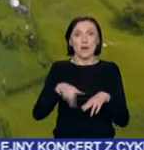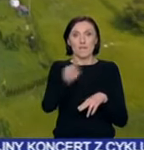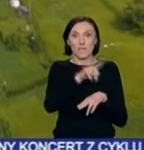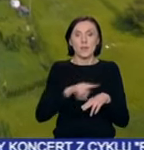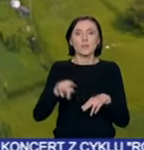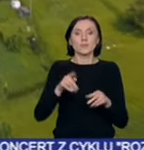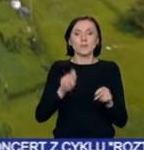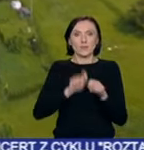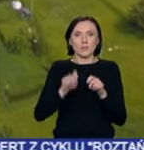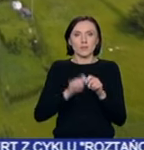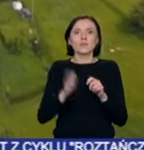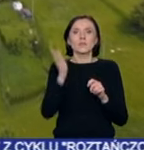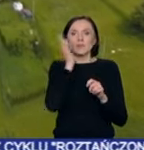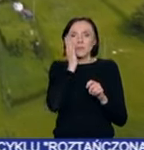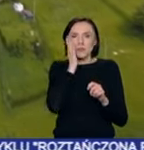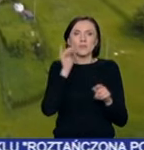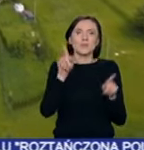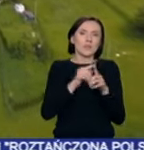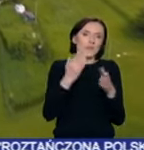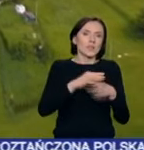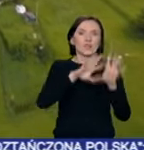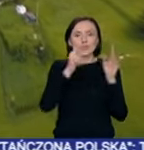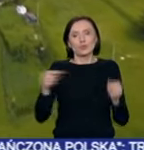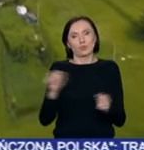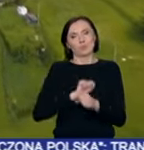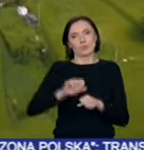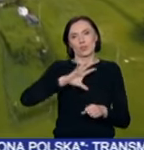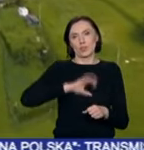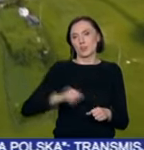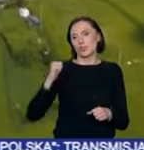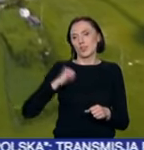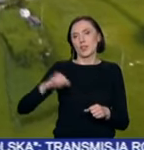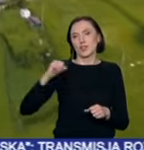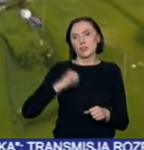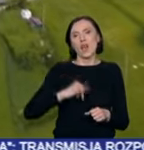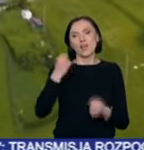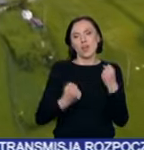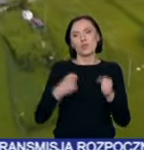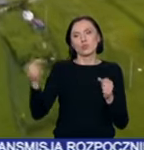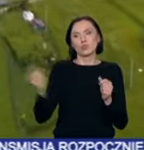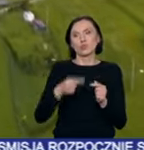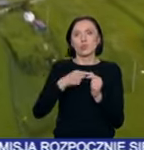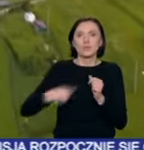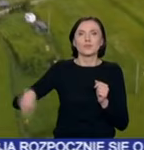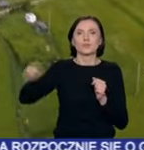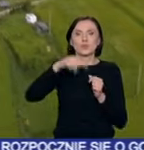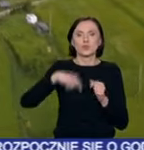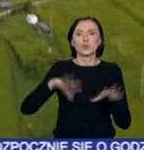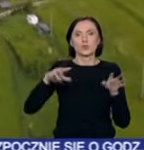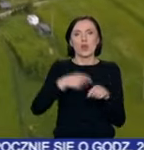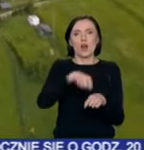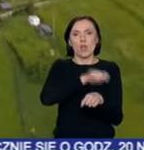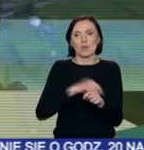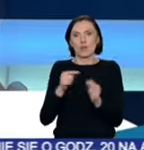oraz przedsiębiorcy muszą zachować cierpliwość, a kierowcy wciąż nadkładać kilometrów. Natalia Witkiewicz,